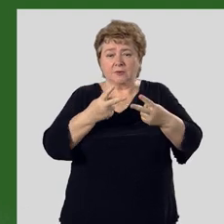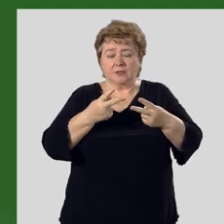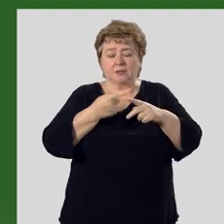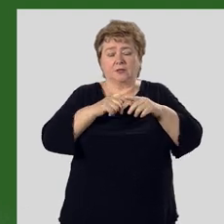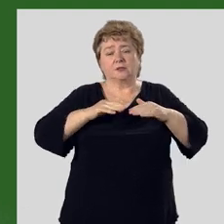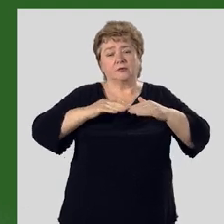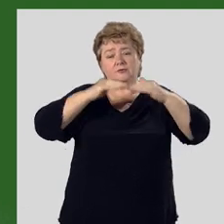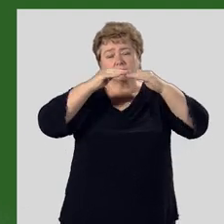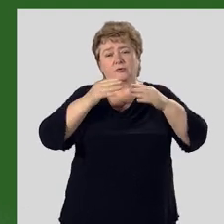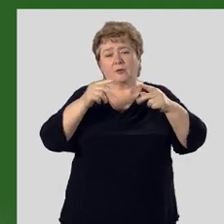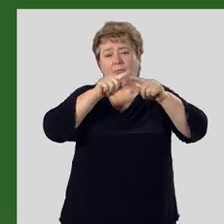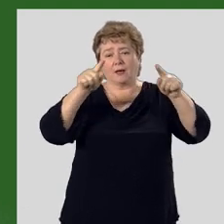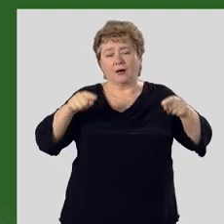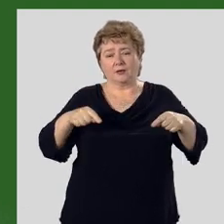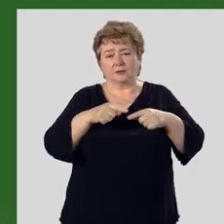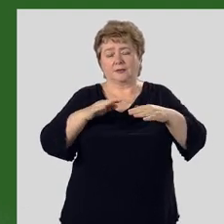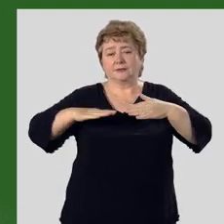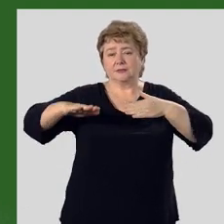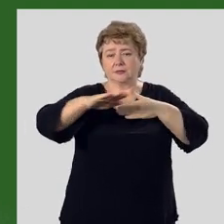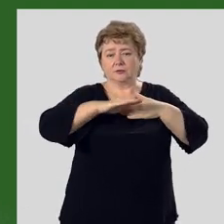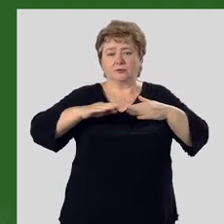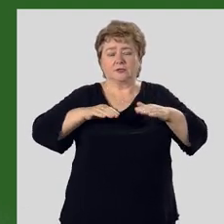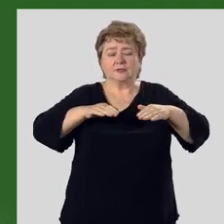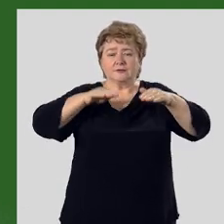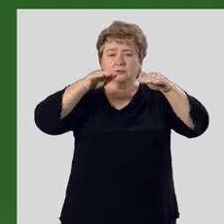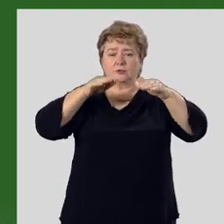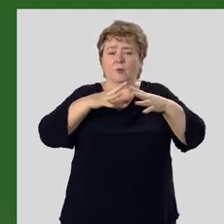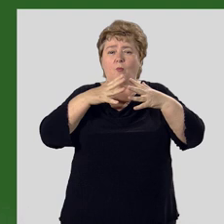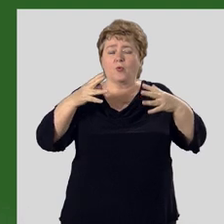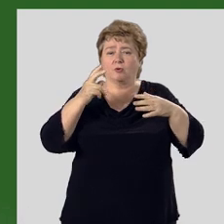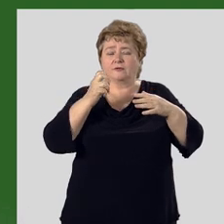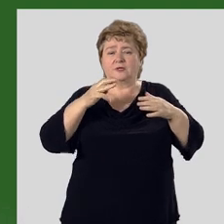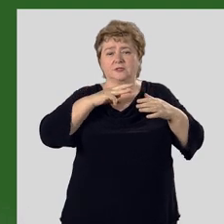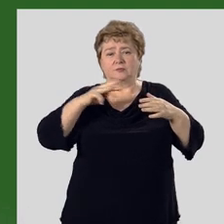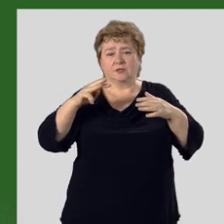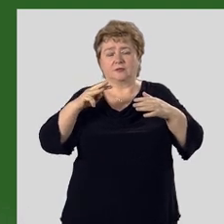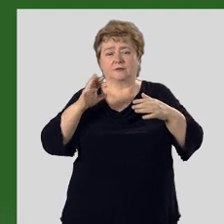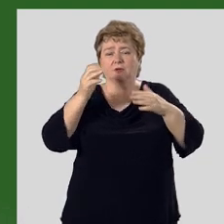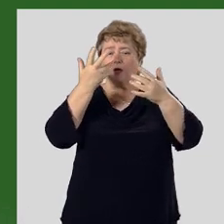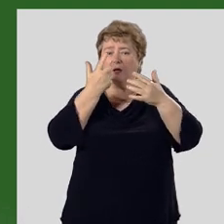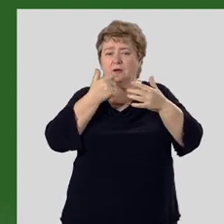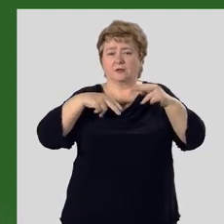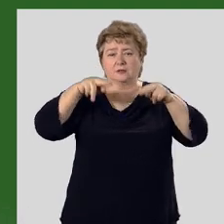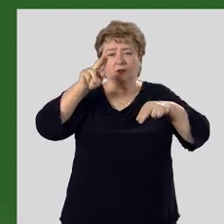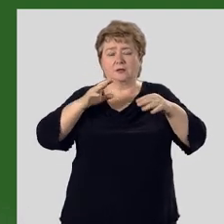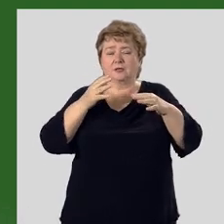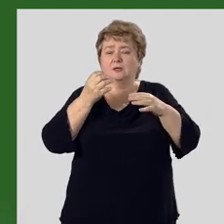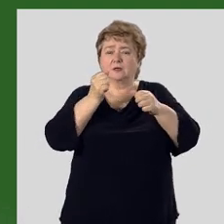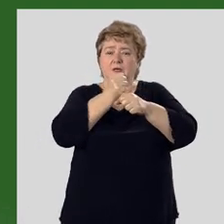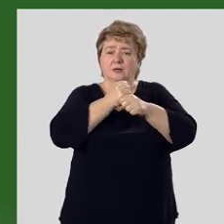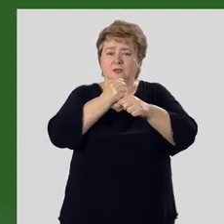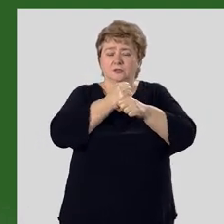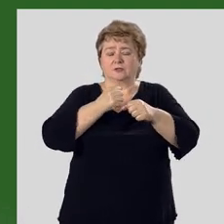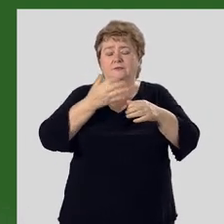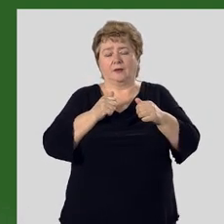Посмотрите эти высоты на карте. Территории с высотами более 200 метров окрашивают оттенками